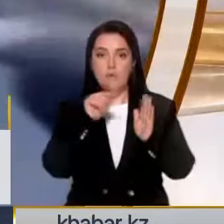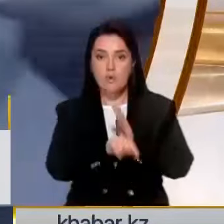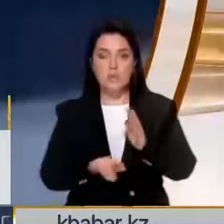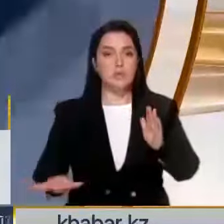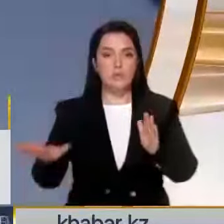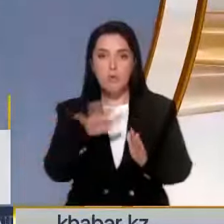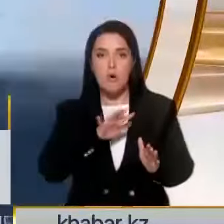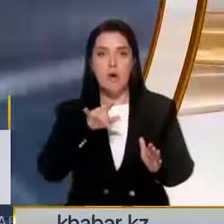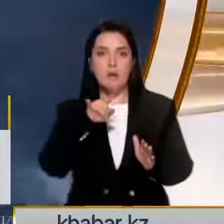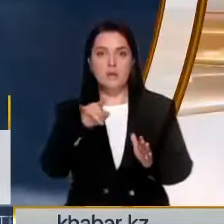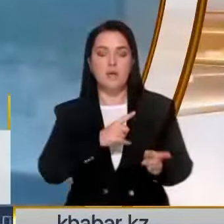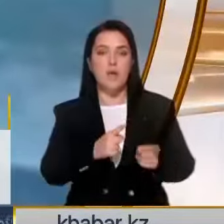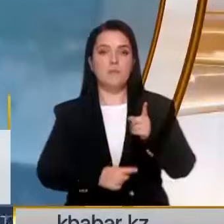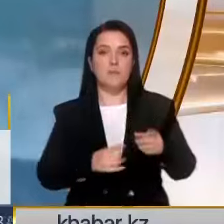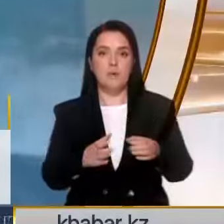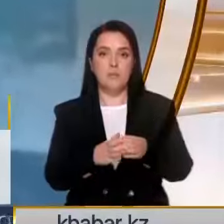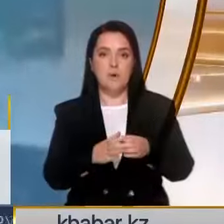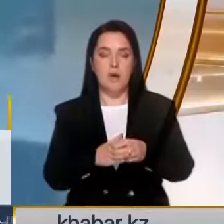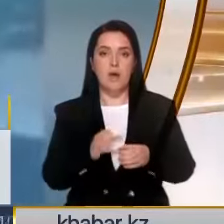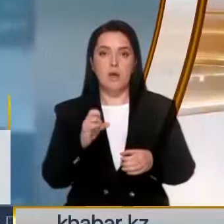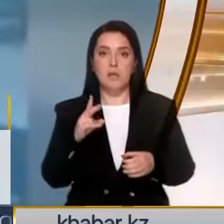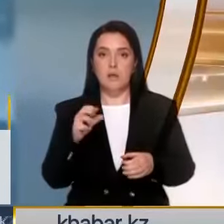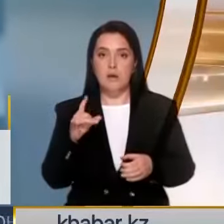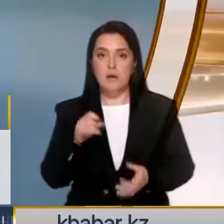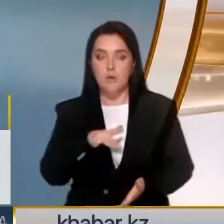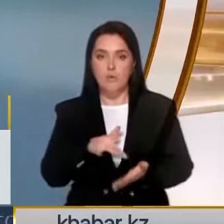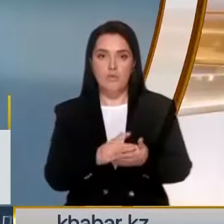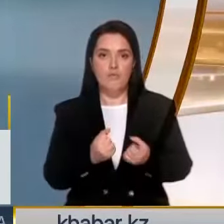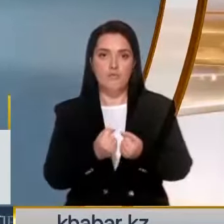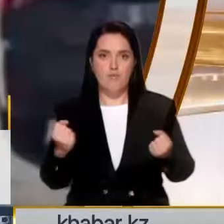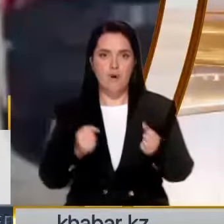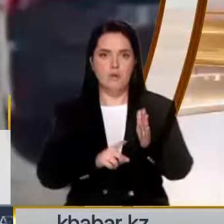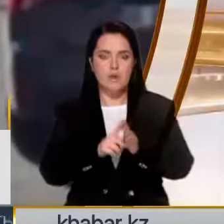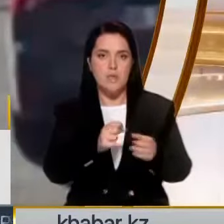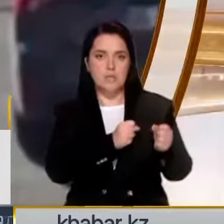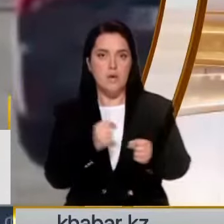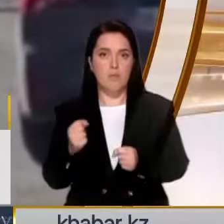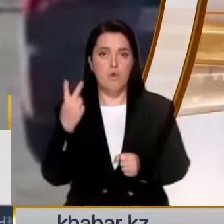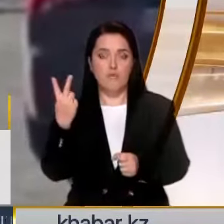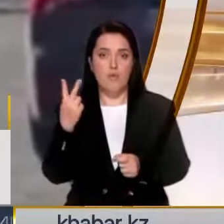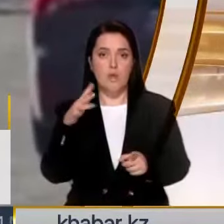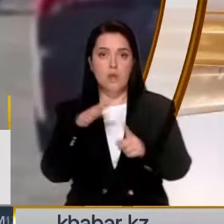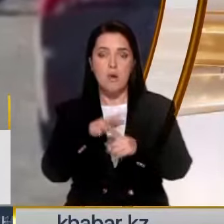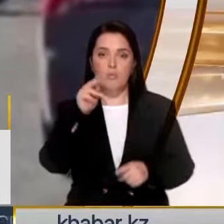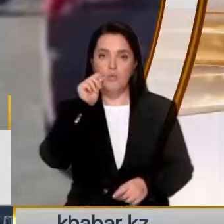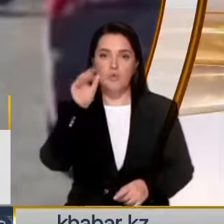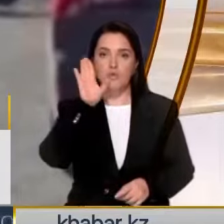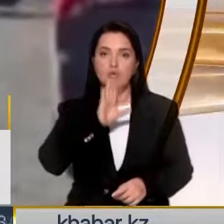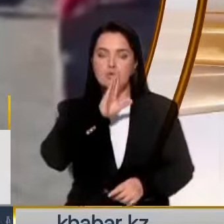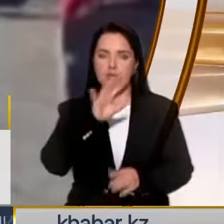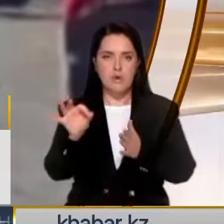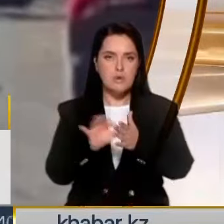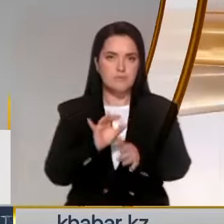входа на территорию аэрокосмической компании в Анкаре произошел взрыв, после которого началась стрельба. 2 нападавших, мужчина и женщина,